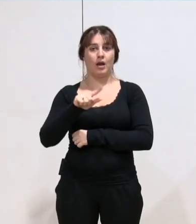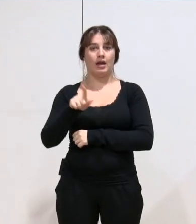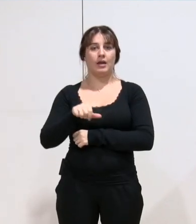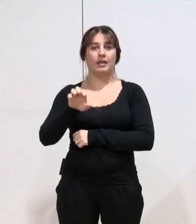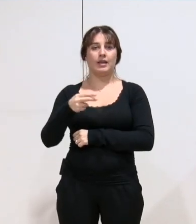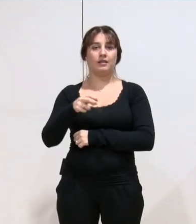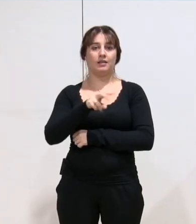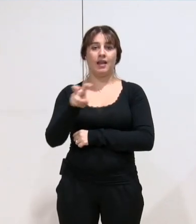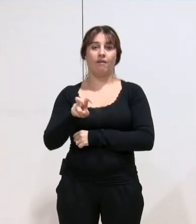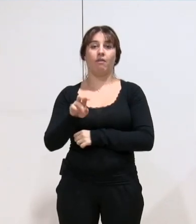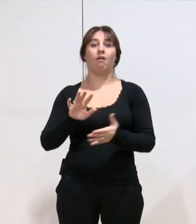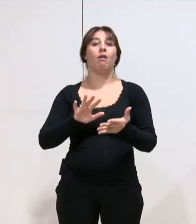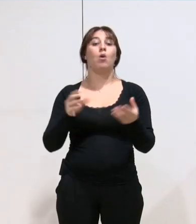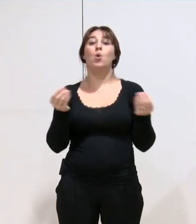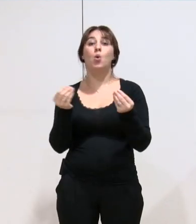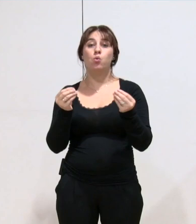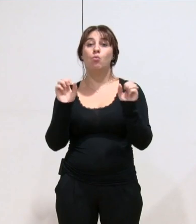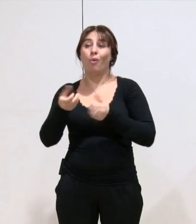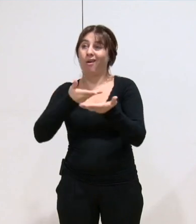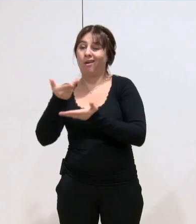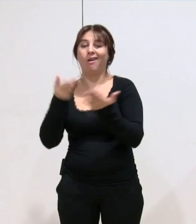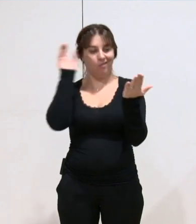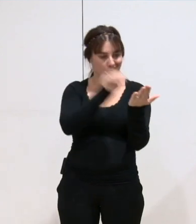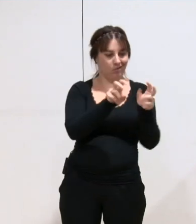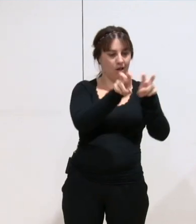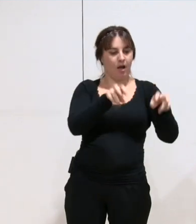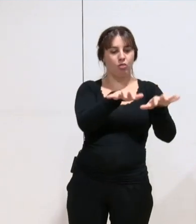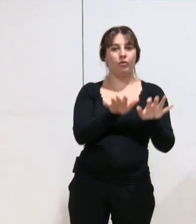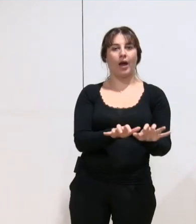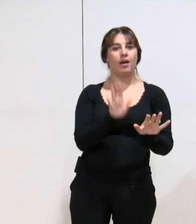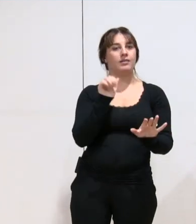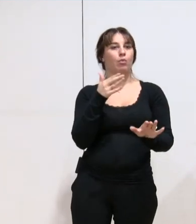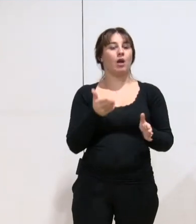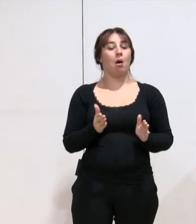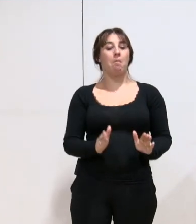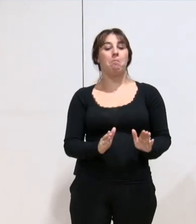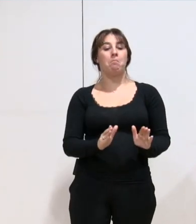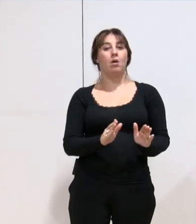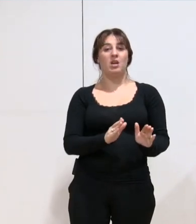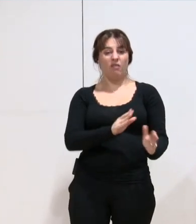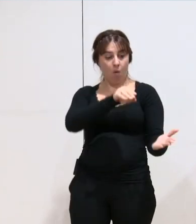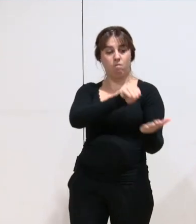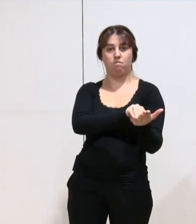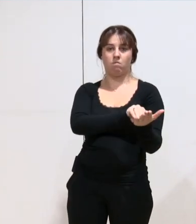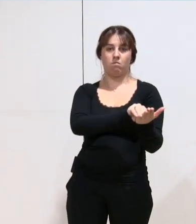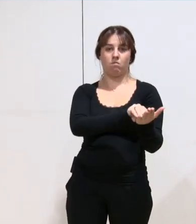ça sera dans l'acte notarié, et donc je crois qu'il réserve du coup sa position en fonction de la traduction dans l'acte notarié.